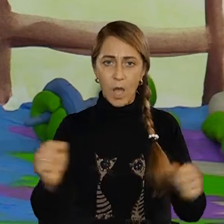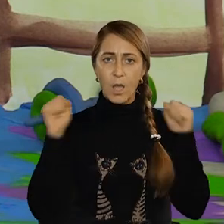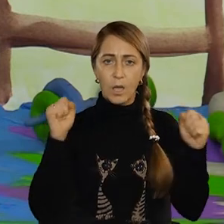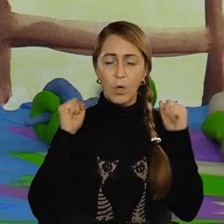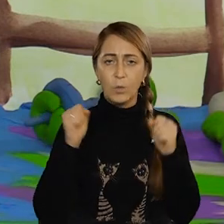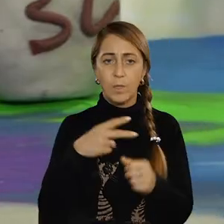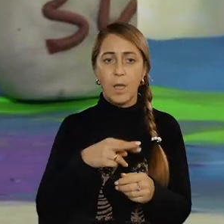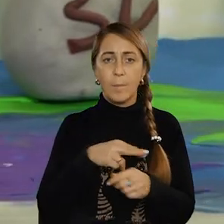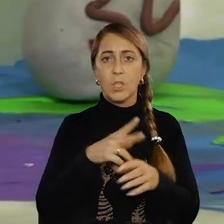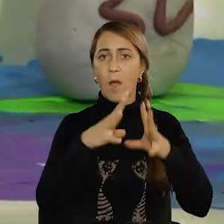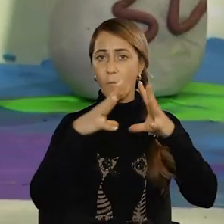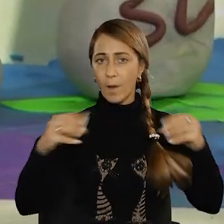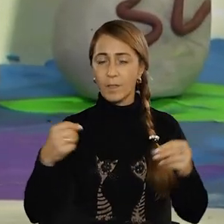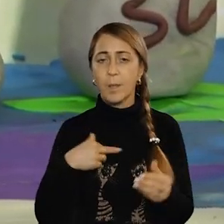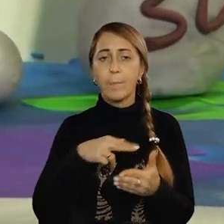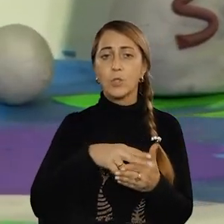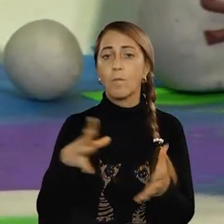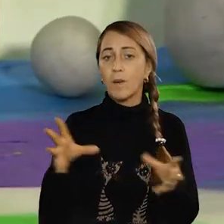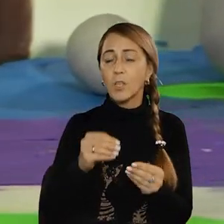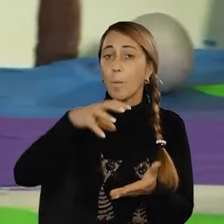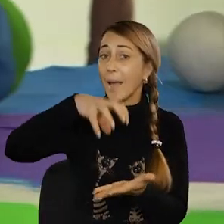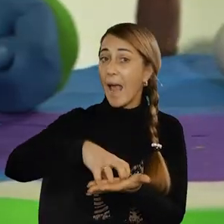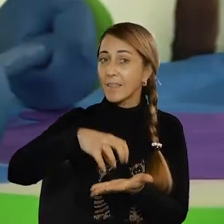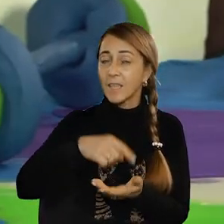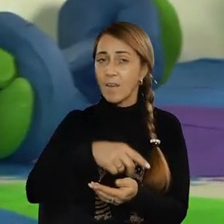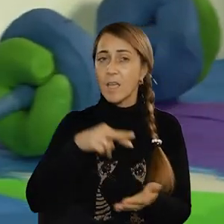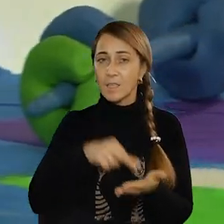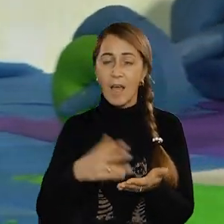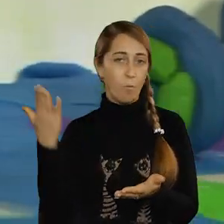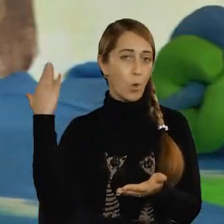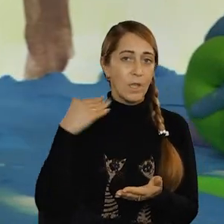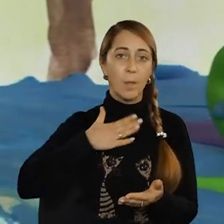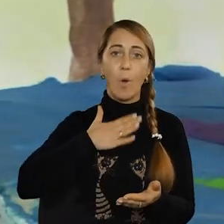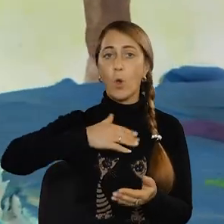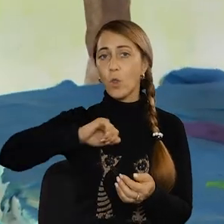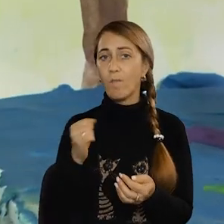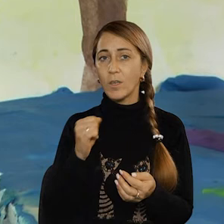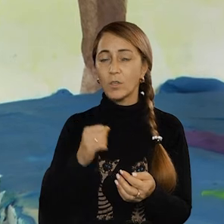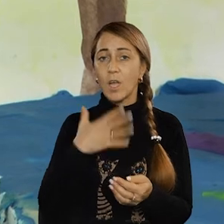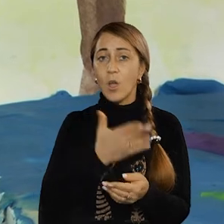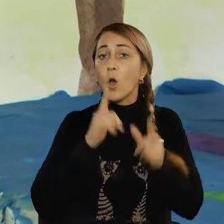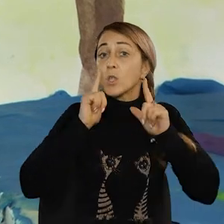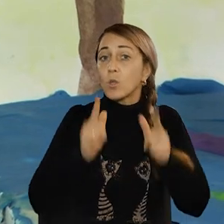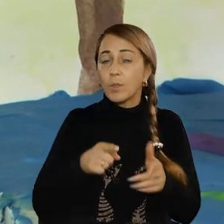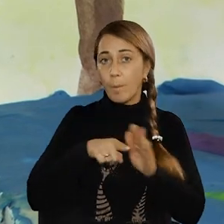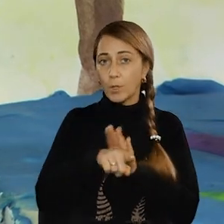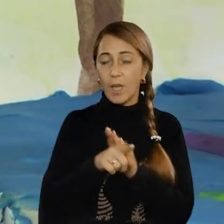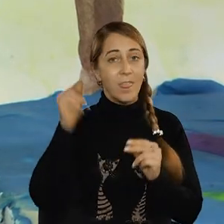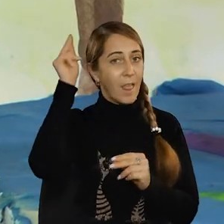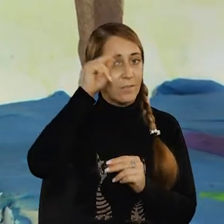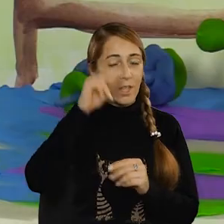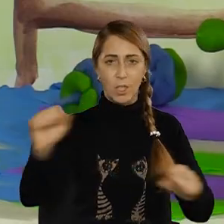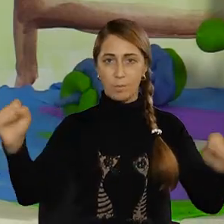Багет і підійшов до нас із Кексиком. Він став позаду мого товариша і за його згодою розпочав